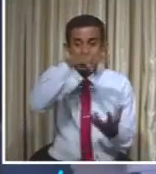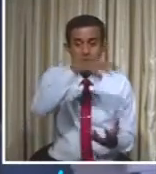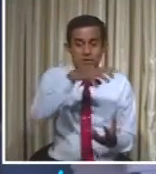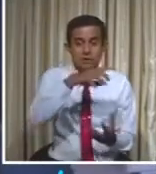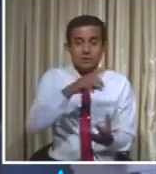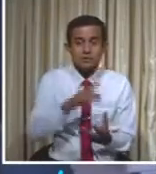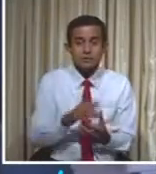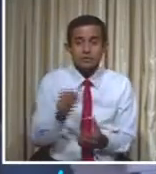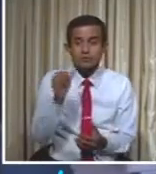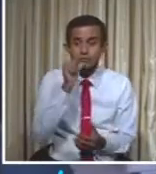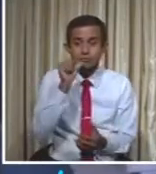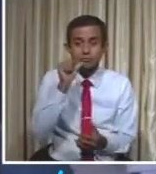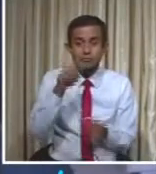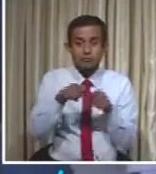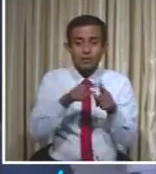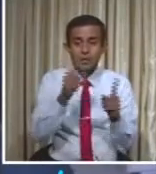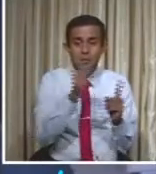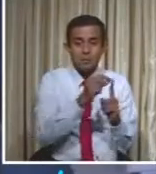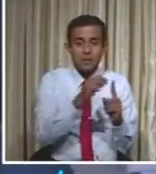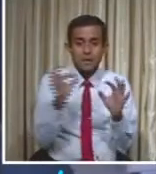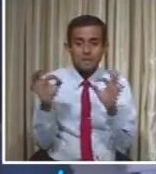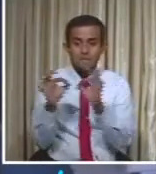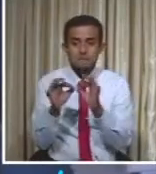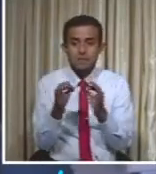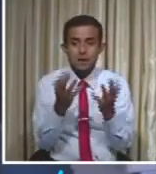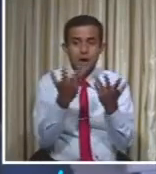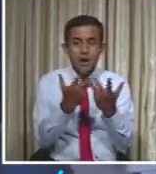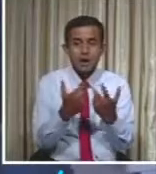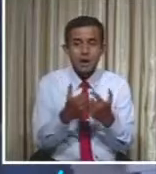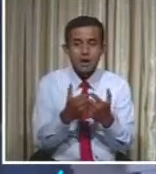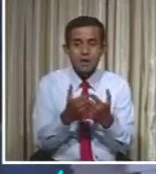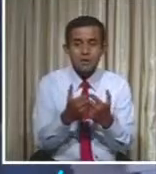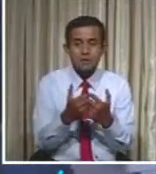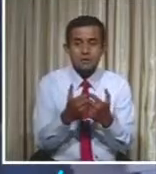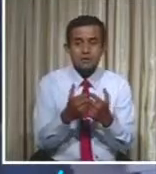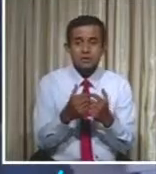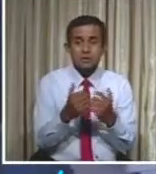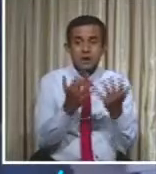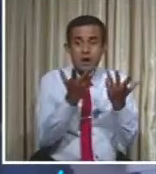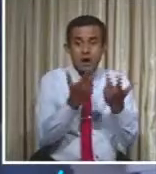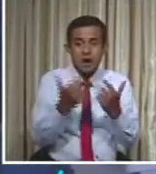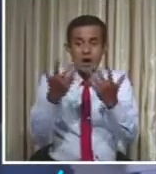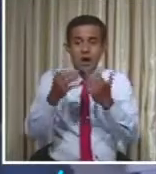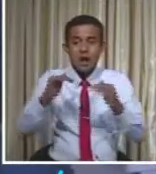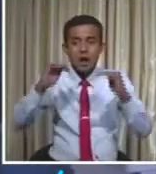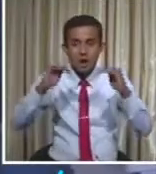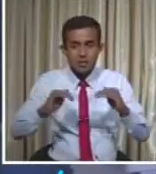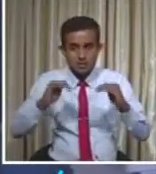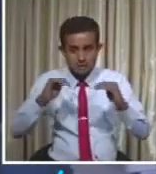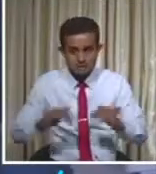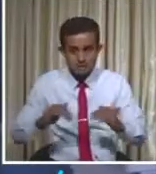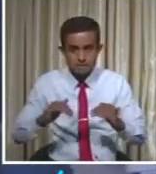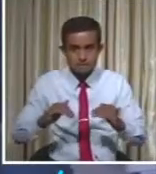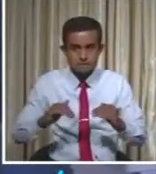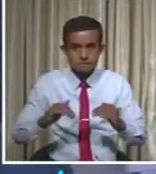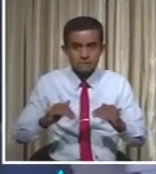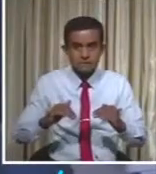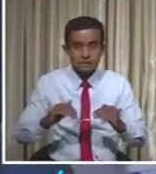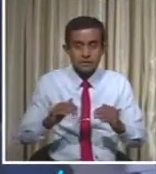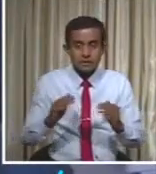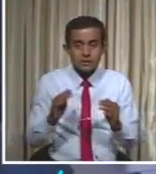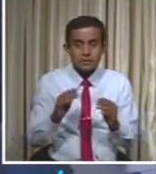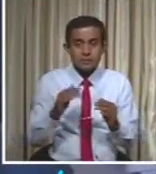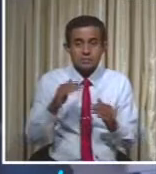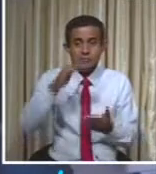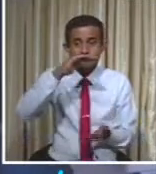ලික්විඩ් විදිහට දාන මේ ප්‍රොපේන් සහ බියුටේන් ප්‍රමාණයන් වල ප්‍රමාණය අඩුවීමක් වුණා. එතකොට එතන තියෙන හිස්